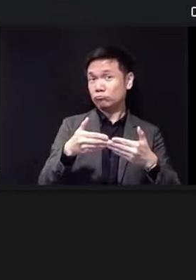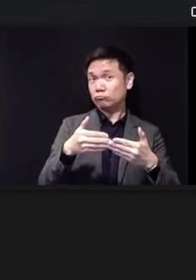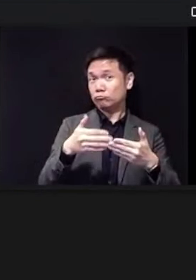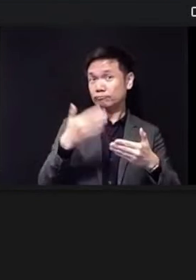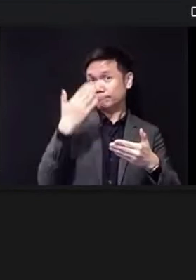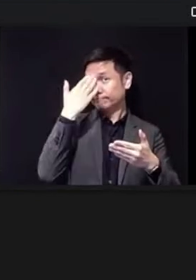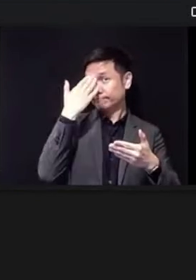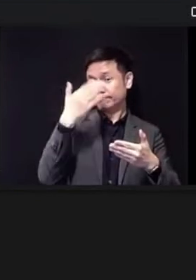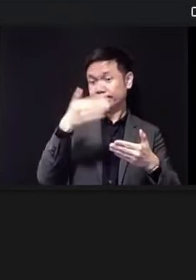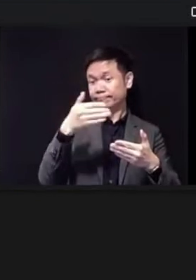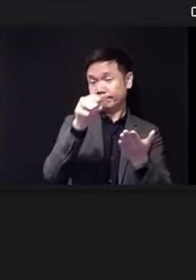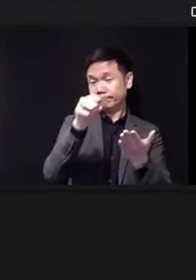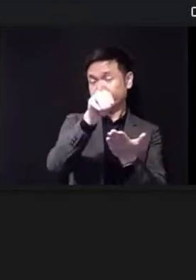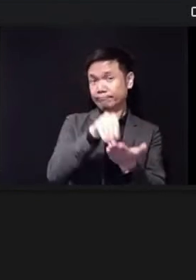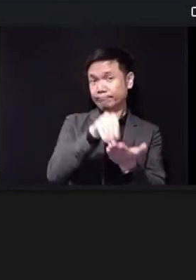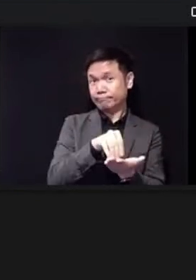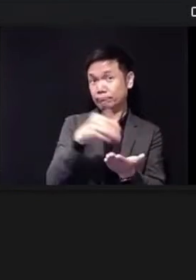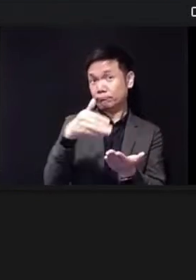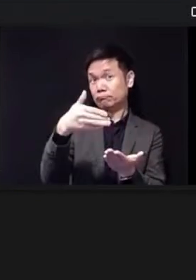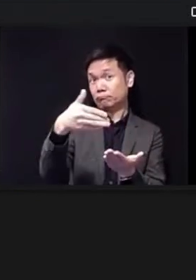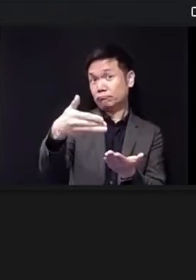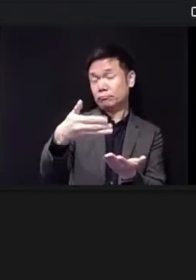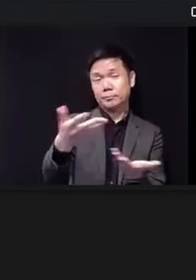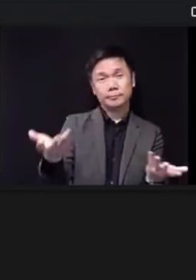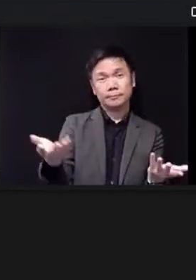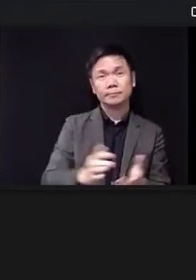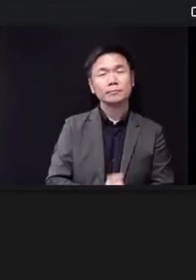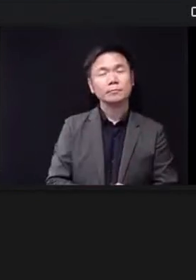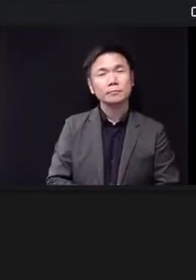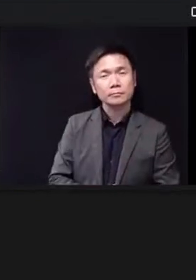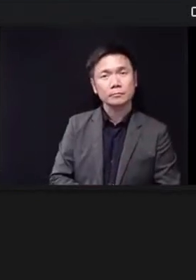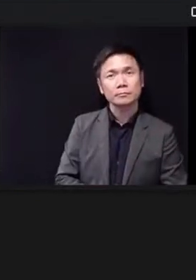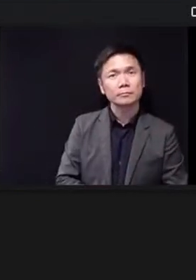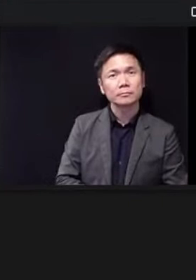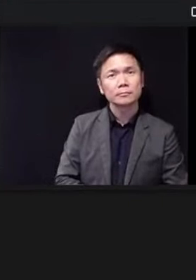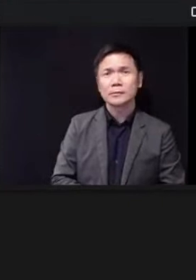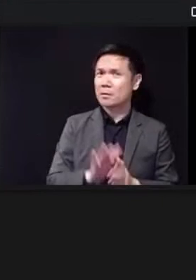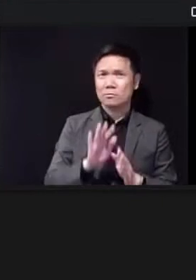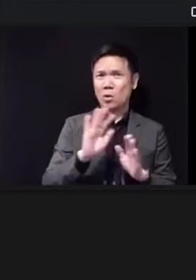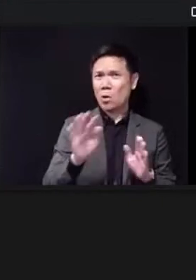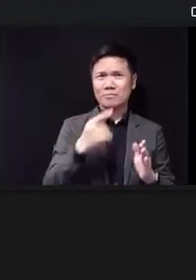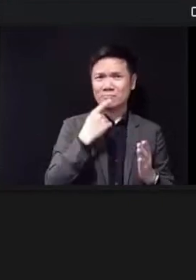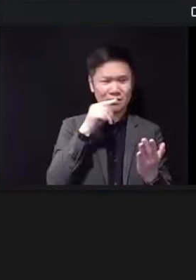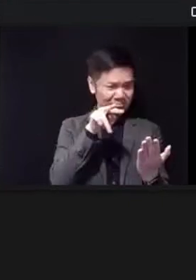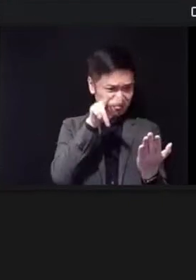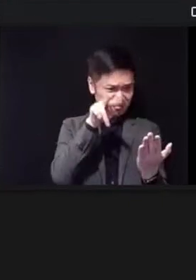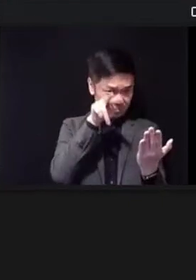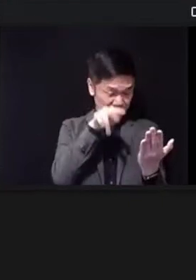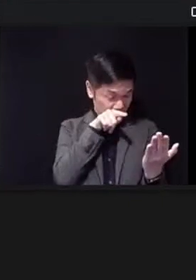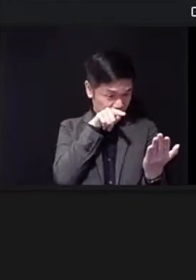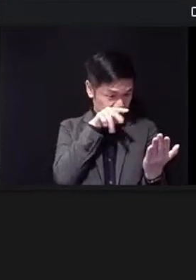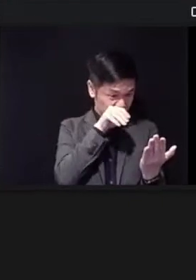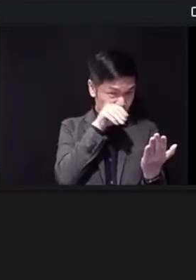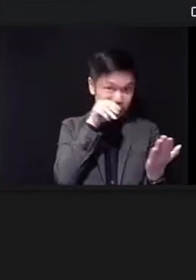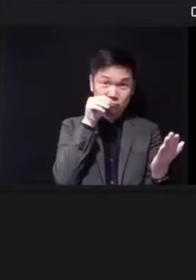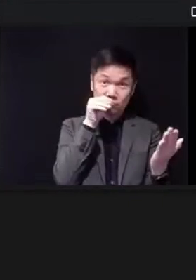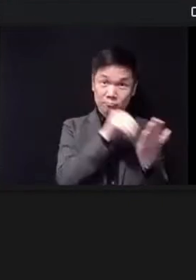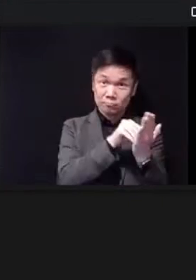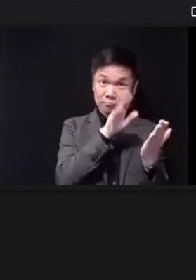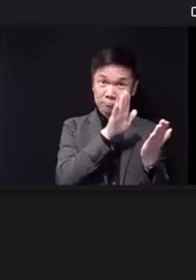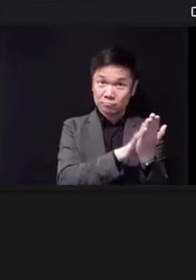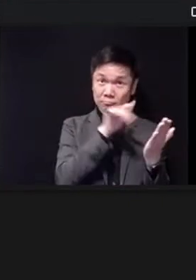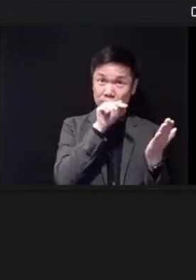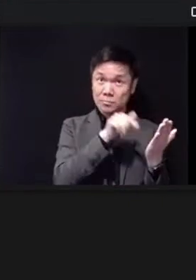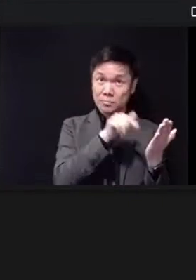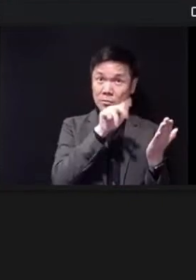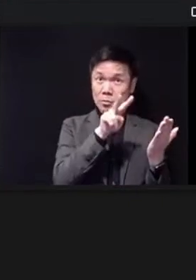году принимать. Тогда второе предложение Российской Федерации после 2028 поставить точку и все остальное определить в ходе